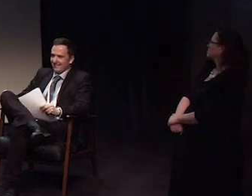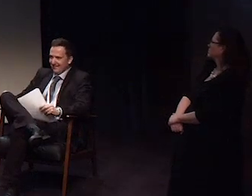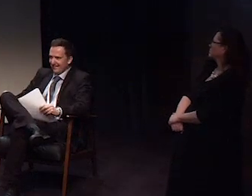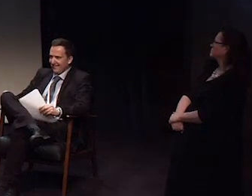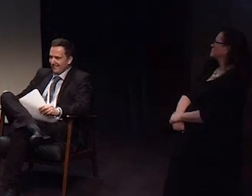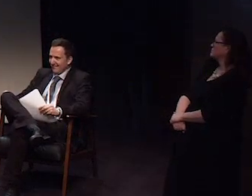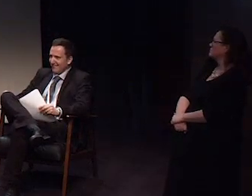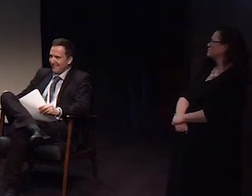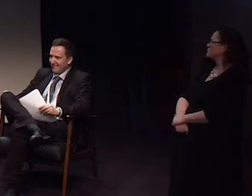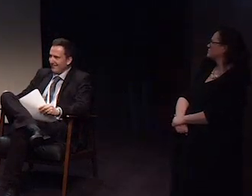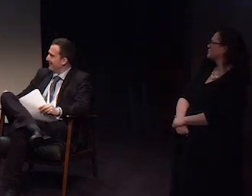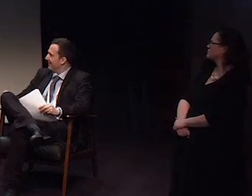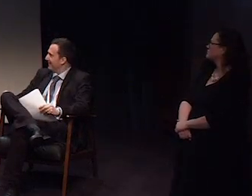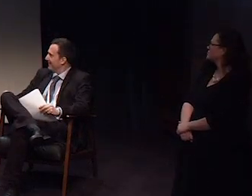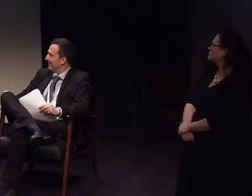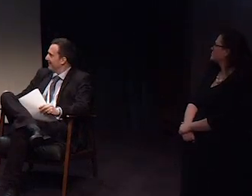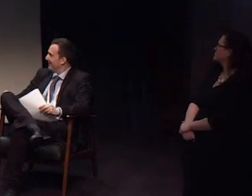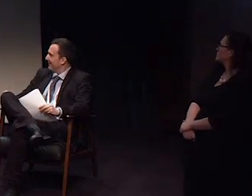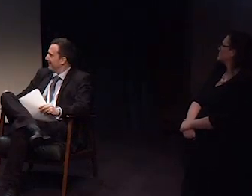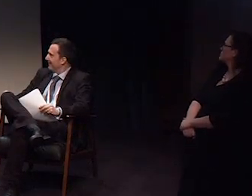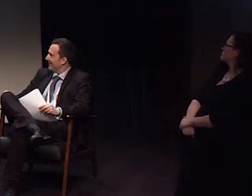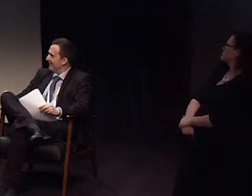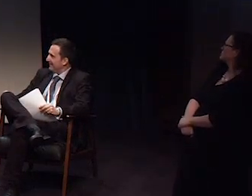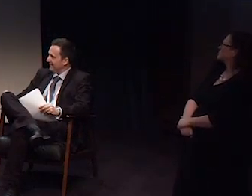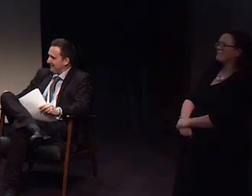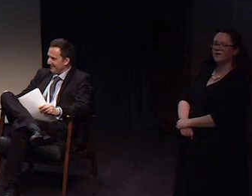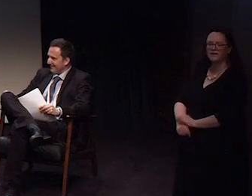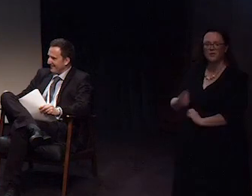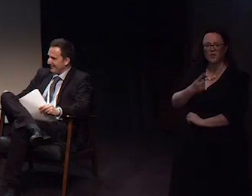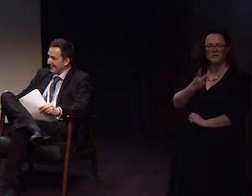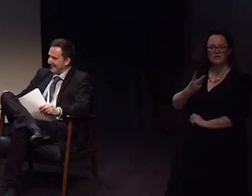bien droit. Allez-y, continuez. Et 1, et 2, et 3.